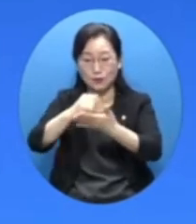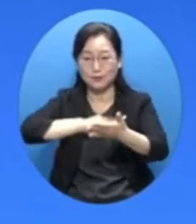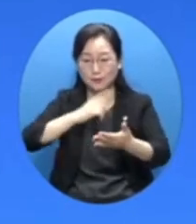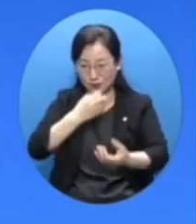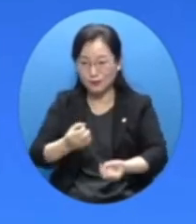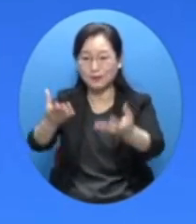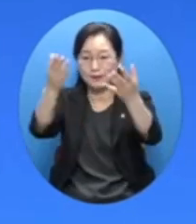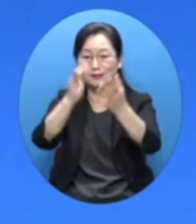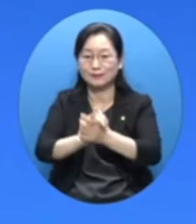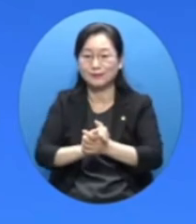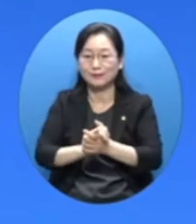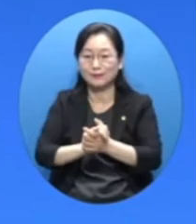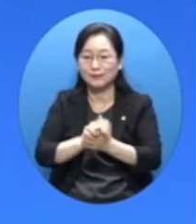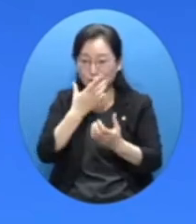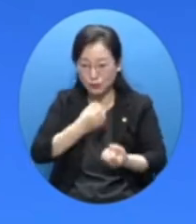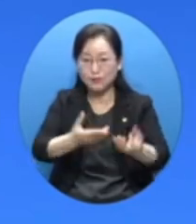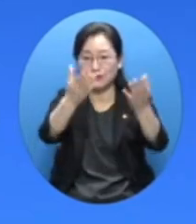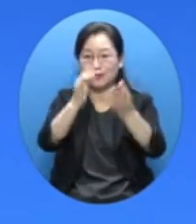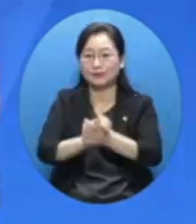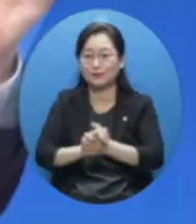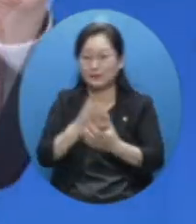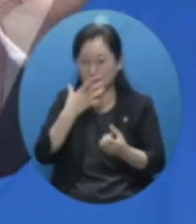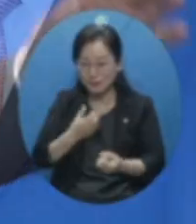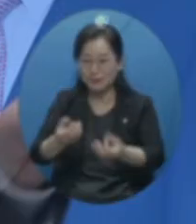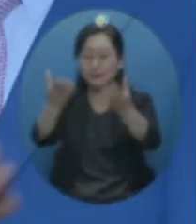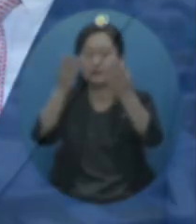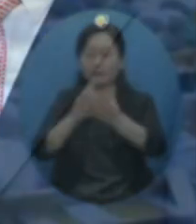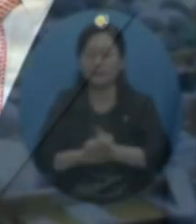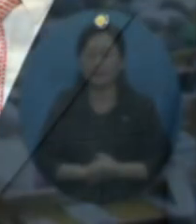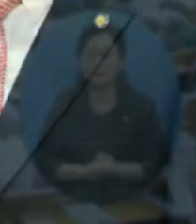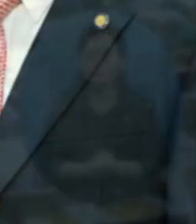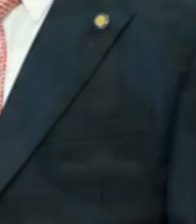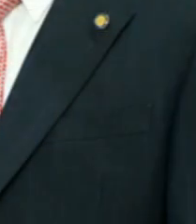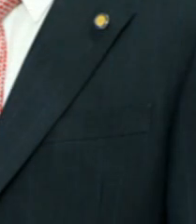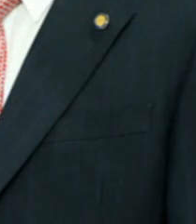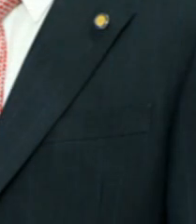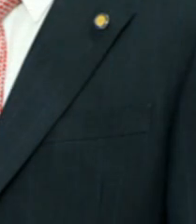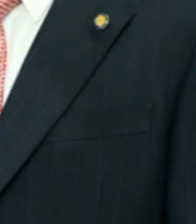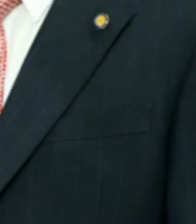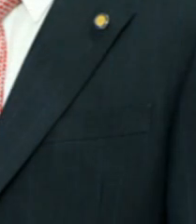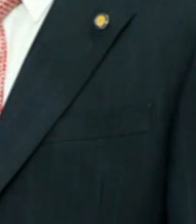주님으로 축원합니다 축원합니다 축원합니다